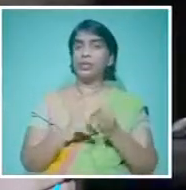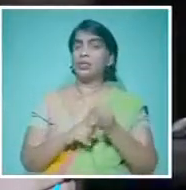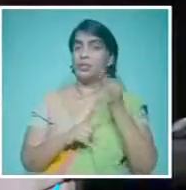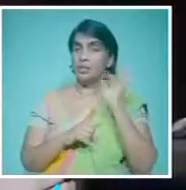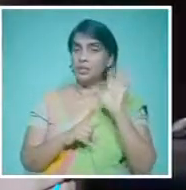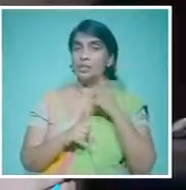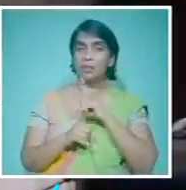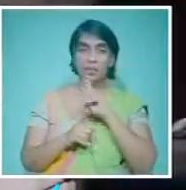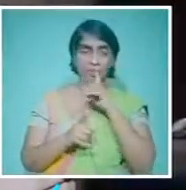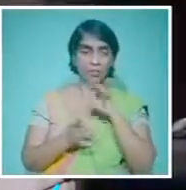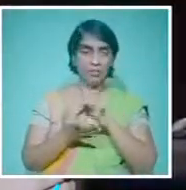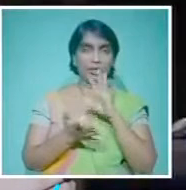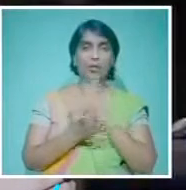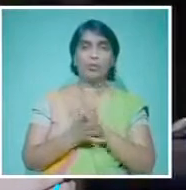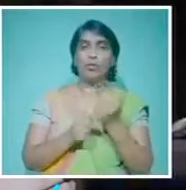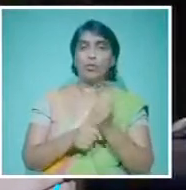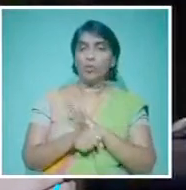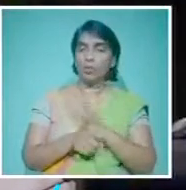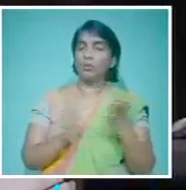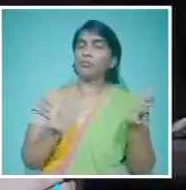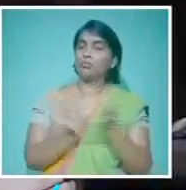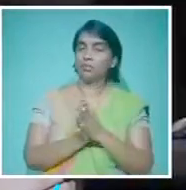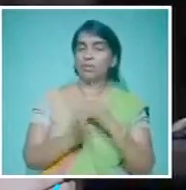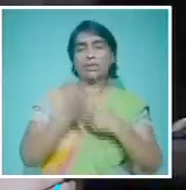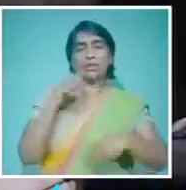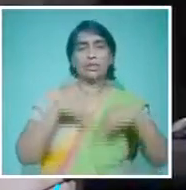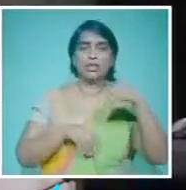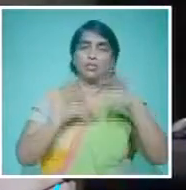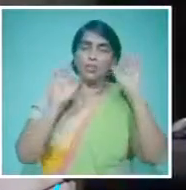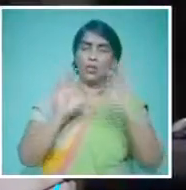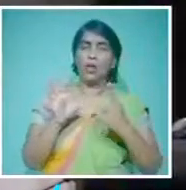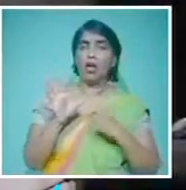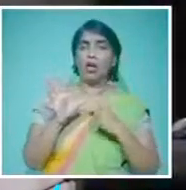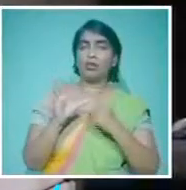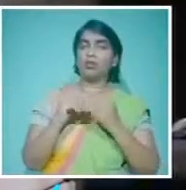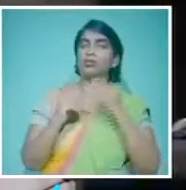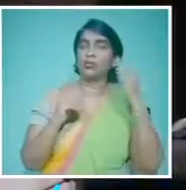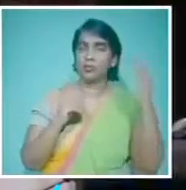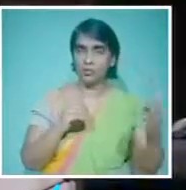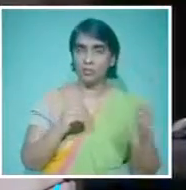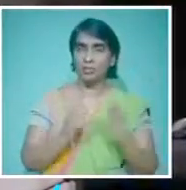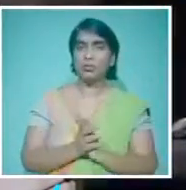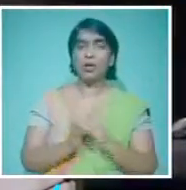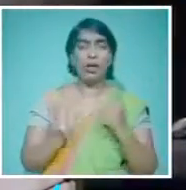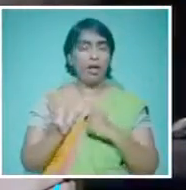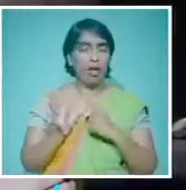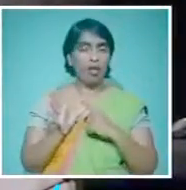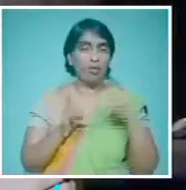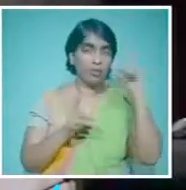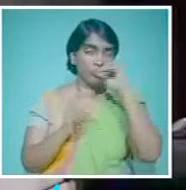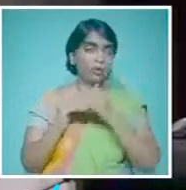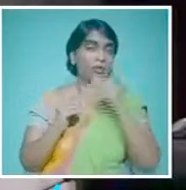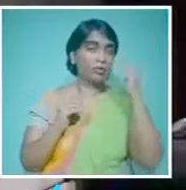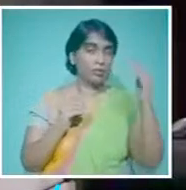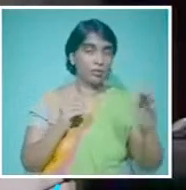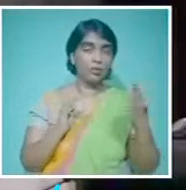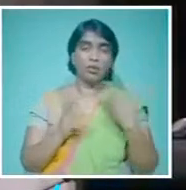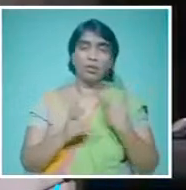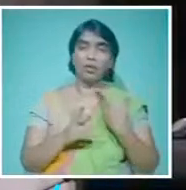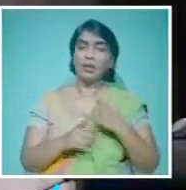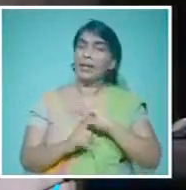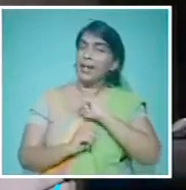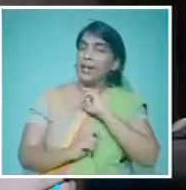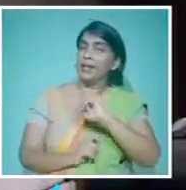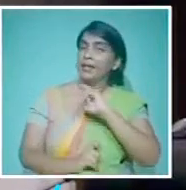ජනාධිපතිතුමා තීන්දුව කරා කොවිඩ් එකත් එක්ක ඡන්දේ තියන්න ඕනේ නැහැ කියලා අගෝස්තු මාසේ නම් කල් දැම්මා අගෝස්තු මාසේ නම් කල් දැනකම් මගේ අම්මේ